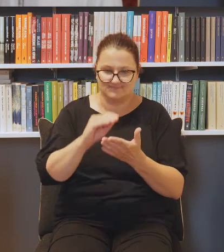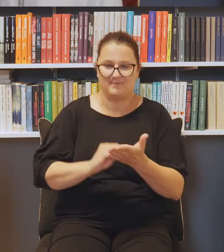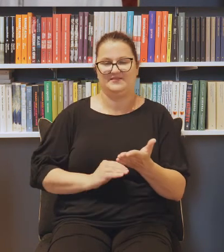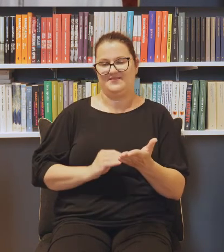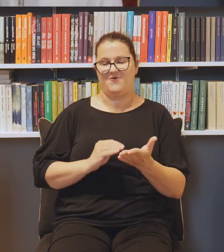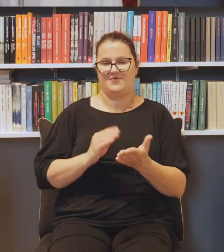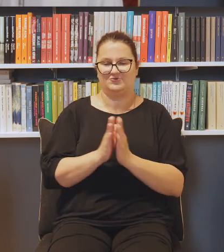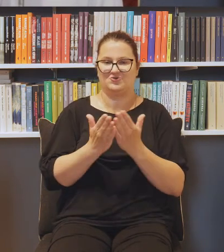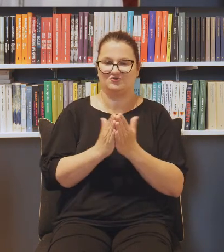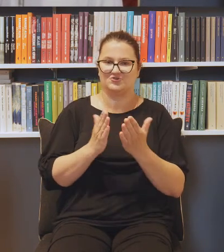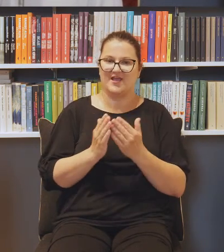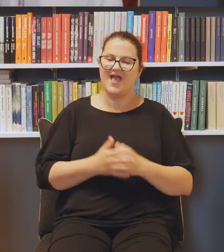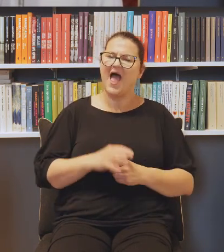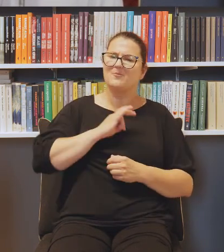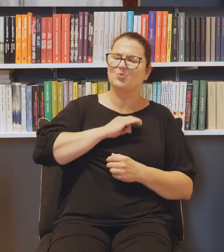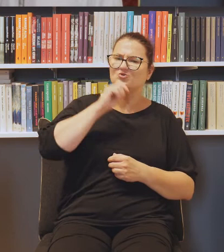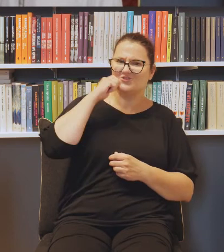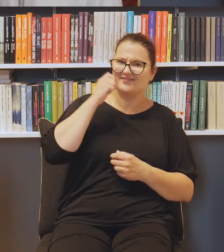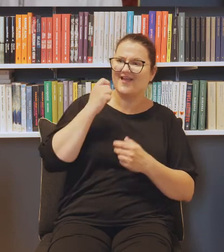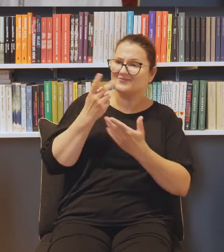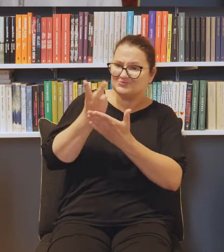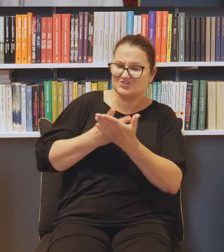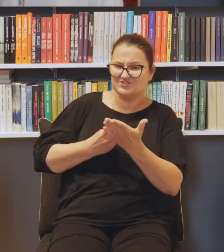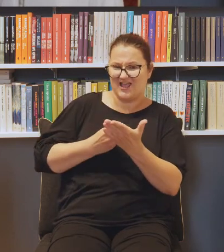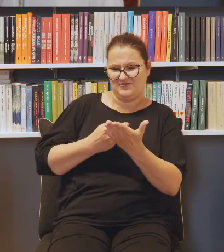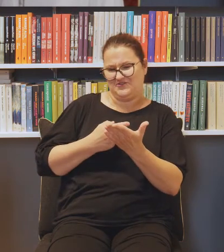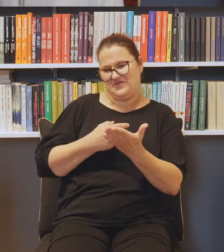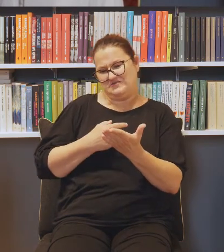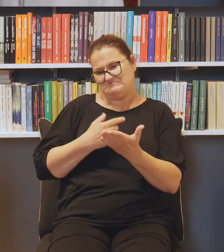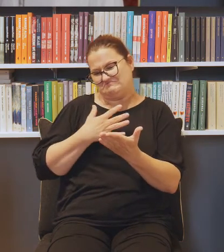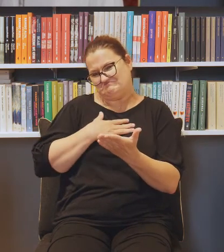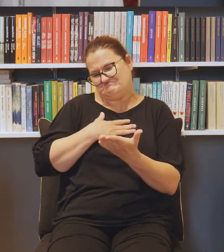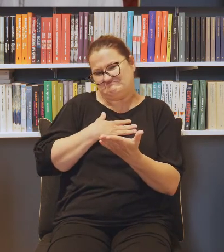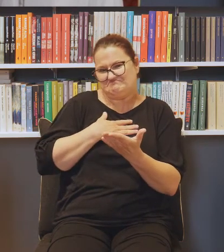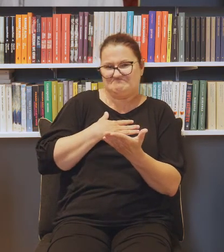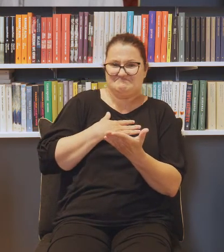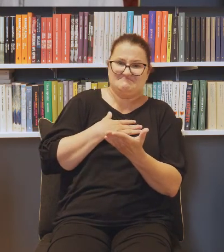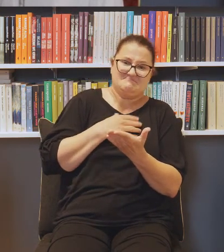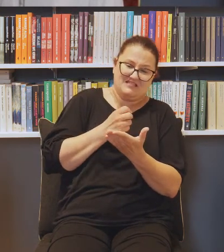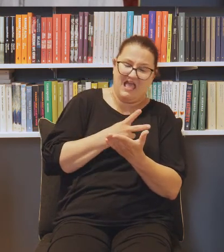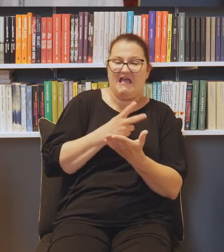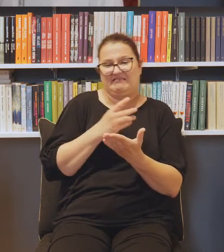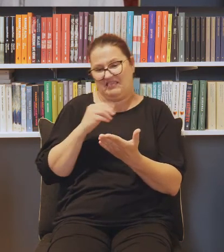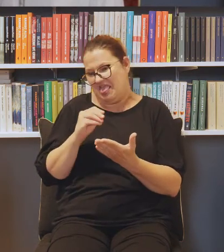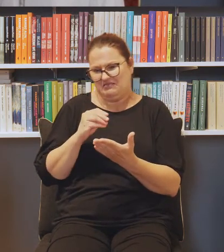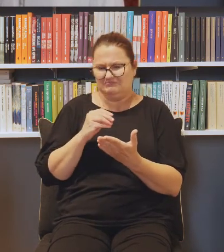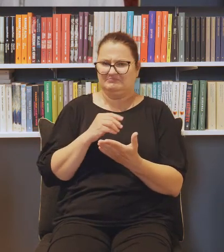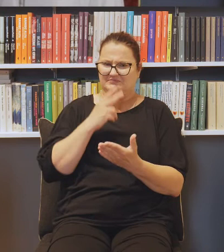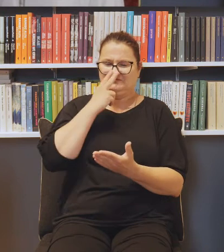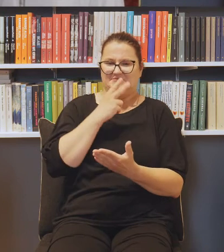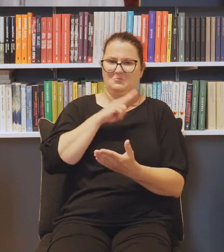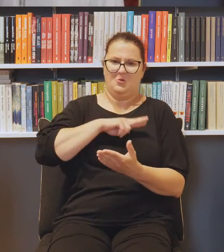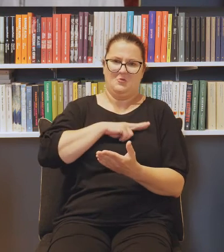książkę. A mój dziadek, jak to przeczytał, to nie był jakiś, ani nie był, no tak. Znaczy, podobało mu się, że go